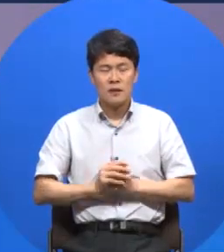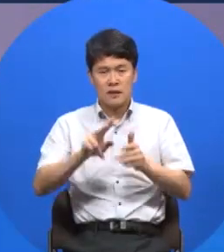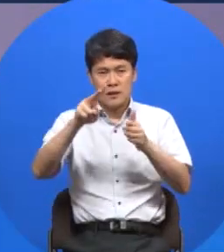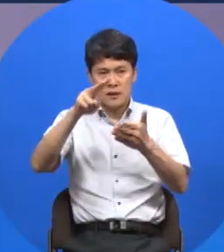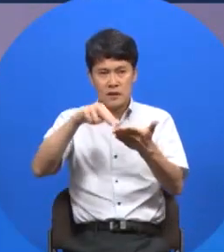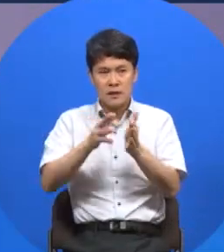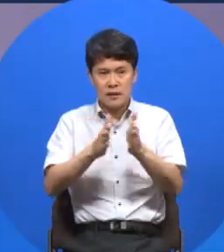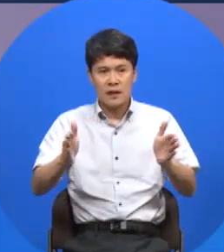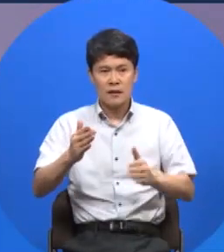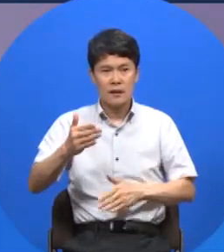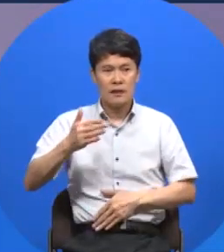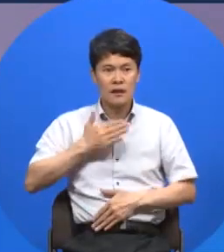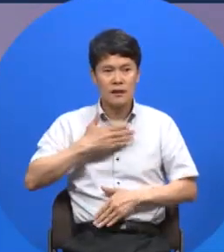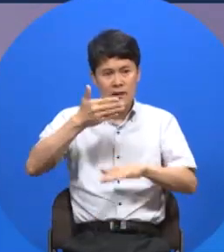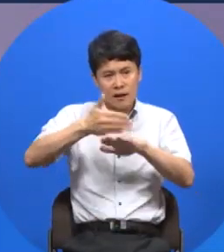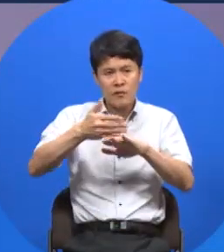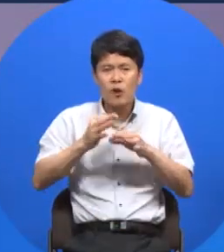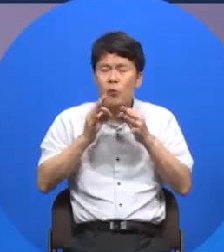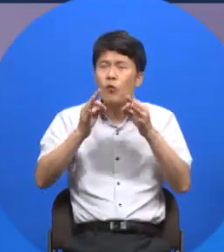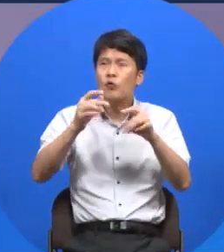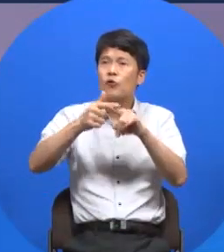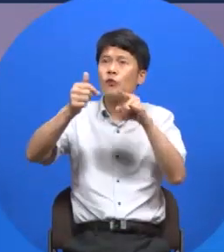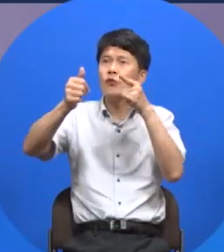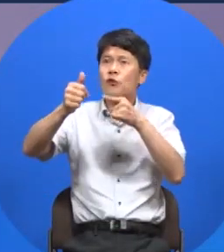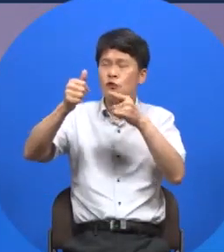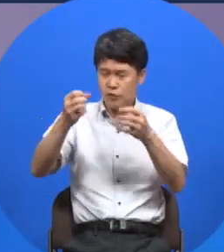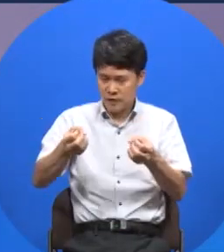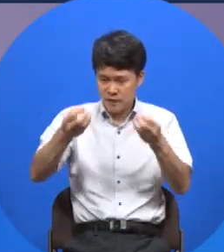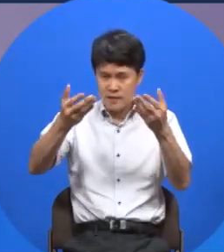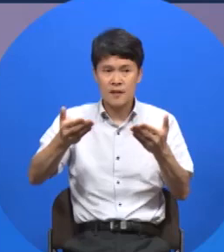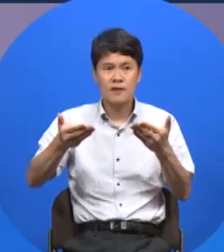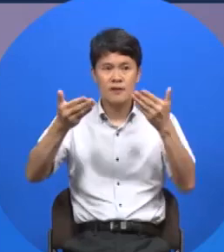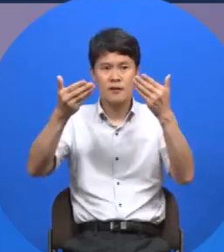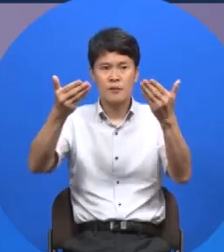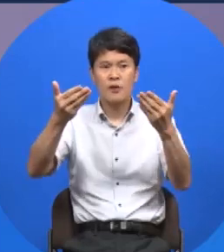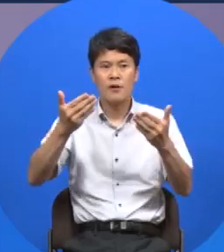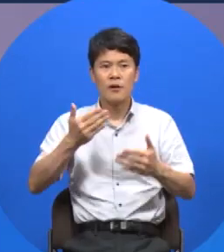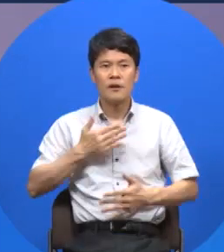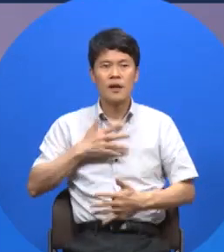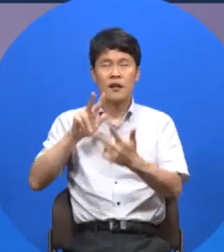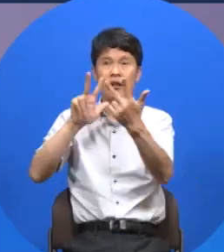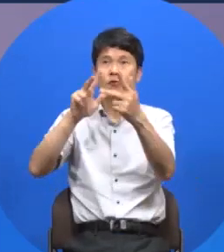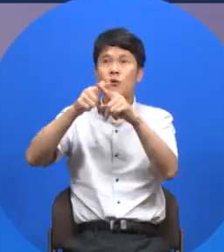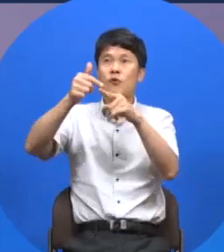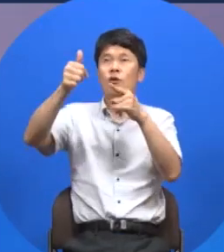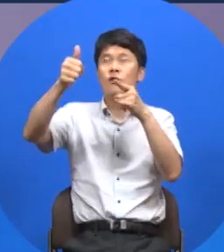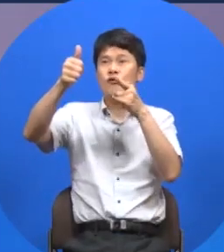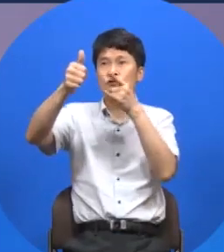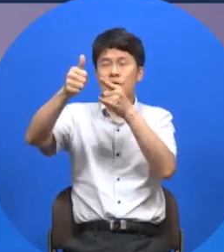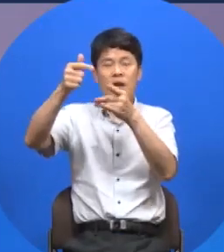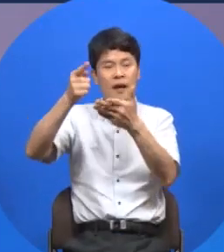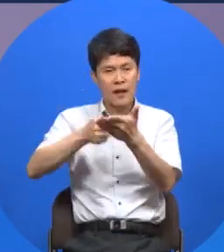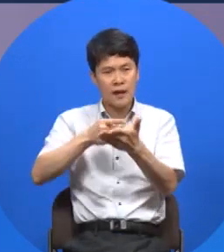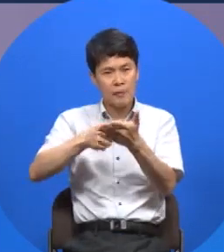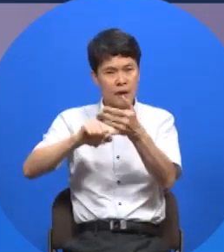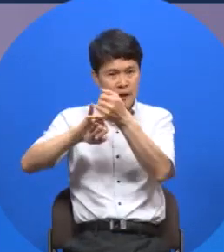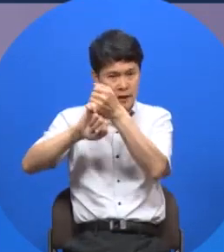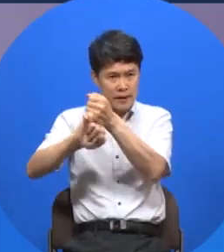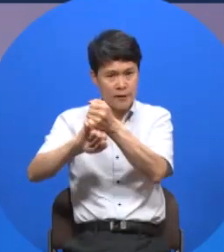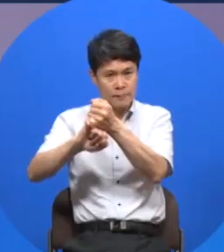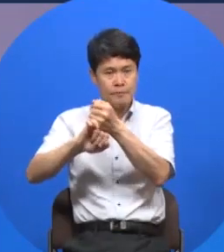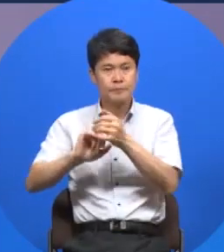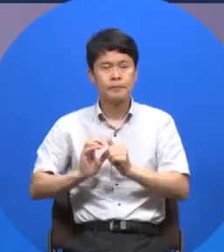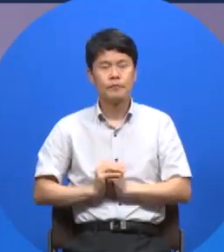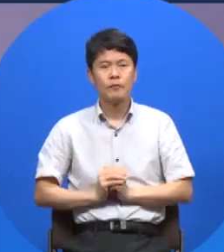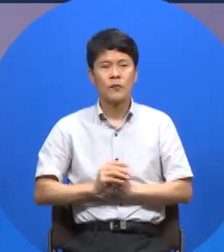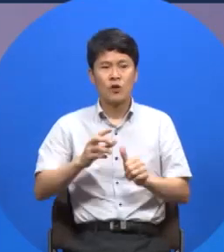읽습니다. 시작. 나는 감사하는 목소리로 주께 제사를 드리며 나의 소원을 주께